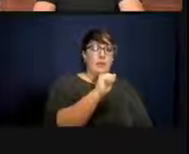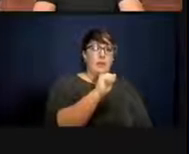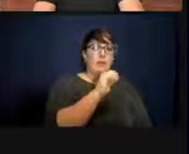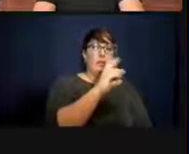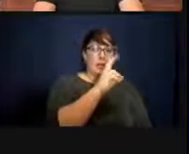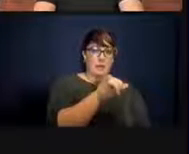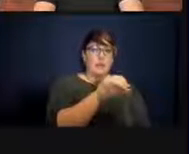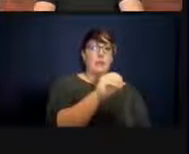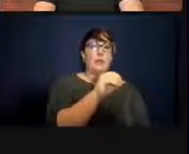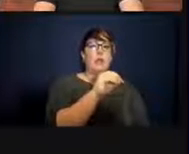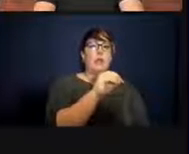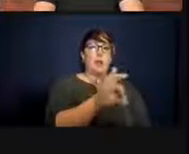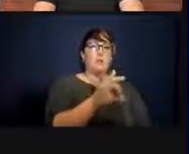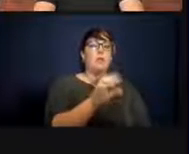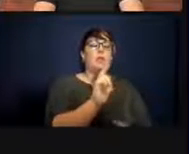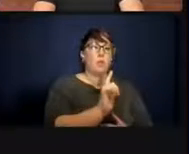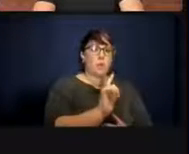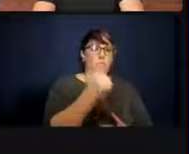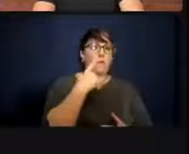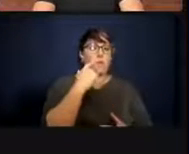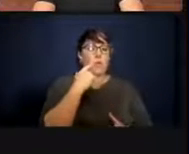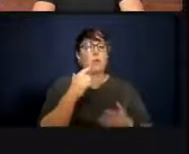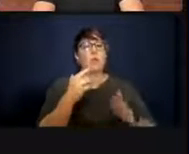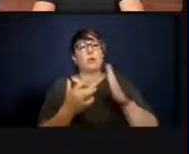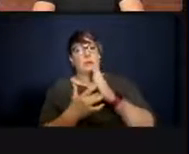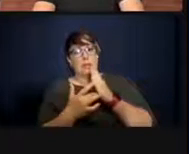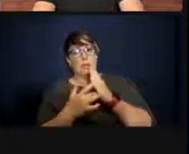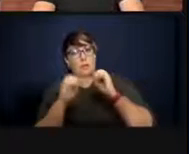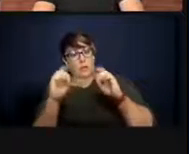لا يمكن لأكاديمية لويسفيل أن تكون